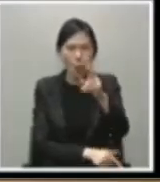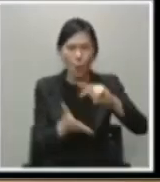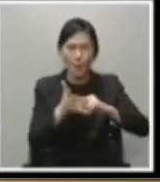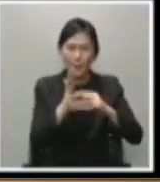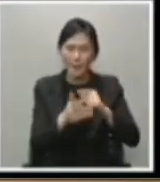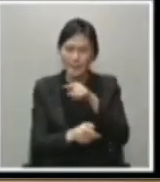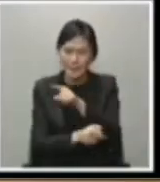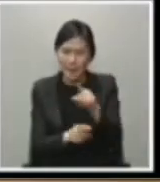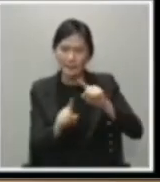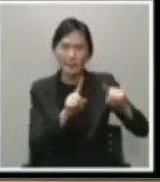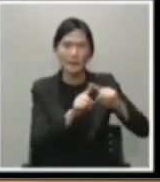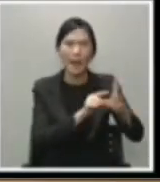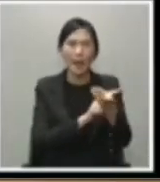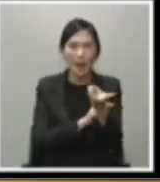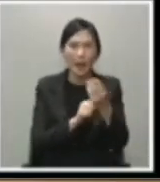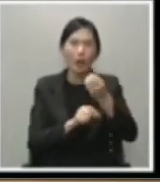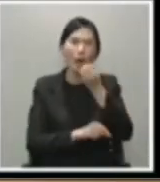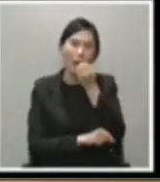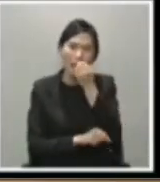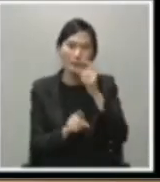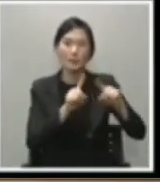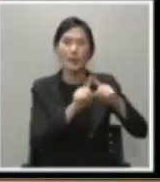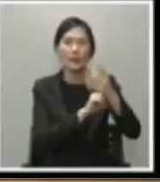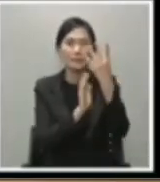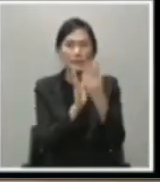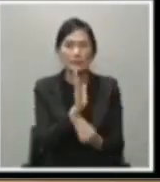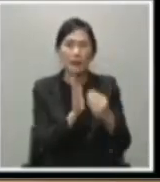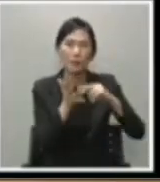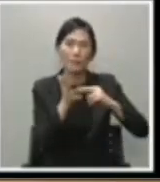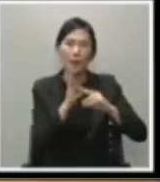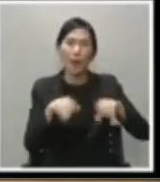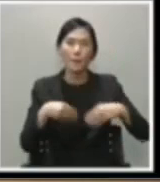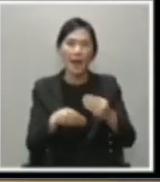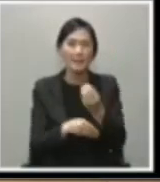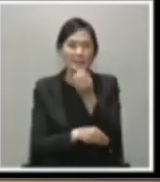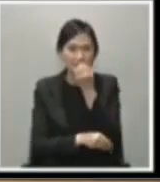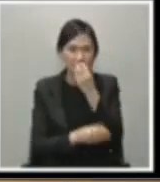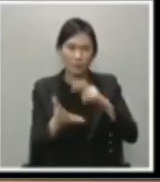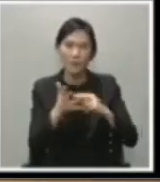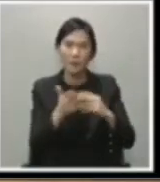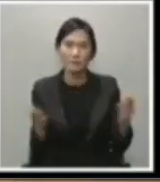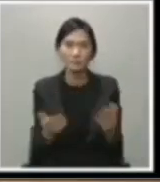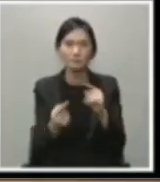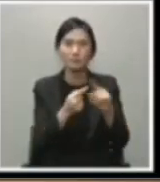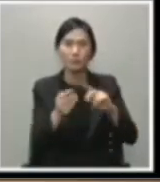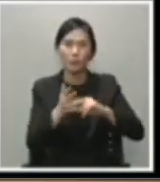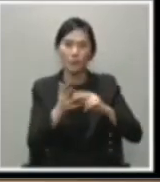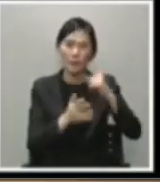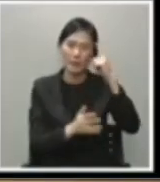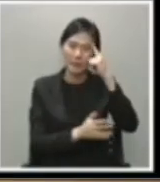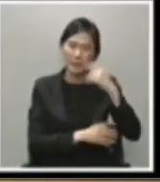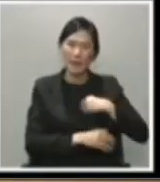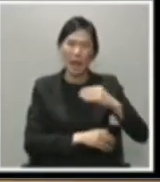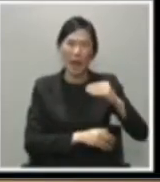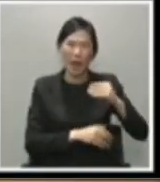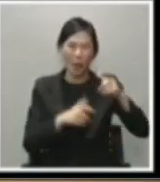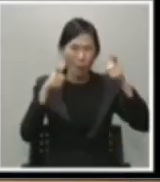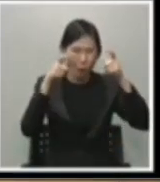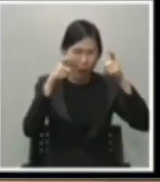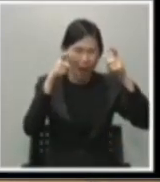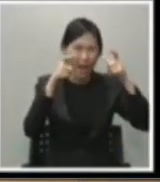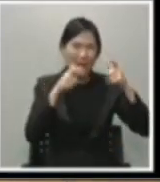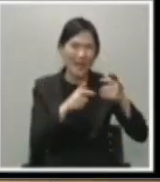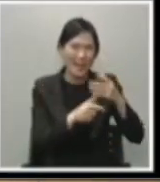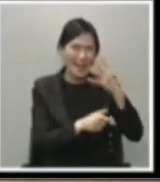าเศษข้าวเอาอาหารที่เหลืออยู่มาให้วัวกินเร่งการส่งออกห้ามนำโคกระบือตัวเล็กที่น้ำหนักไม่